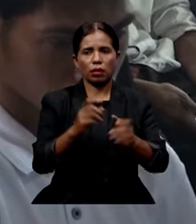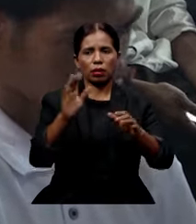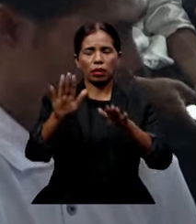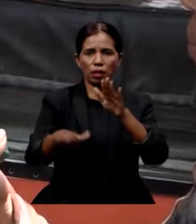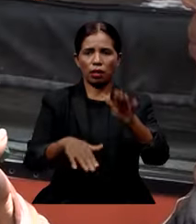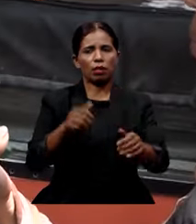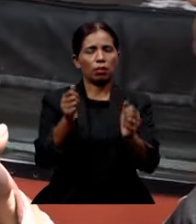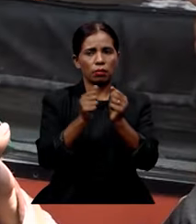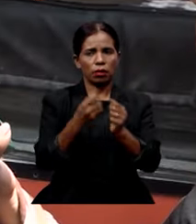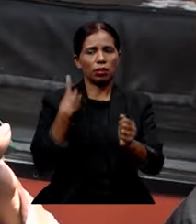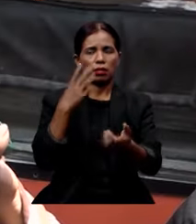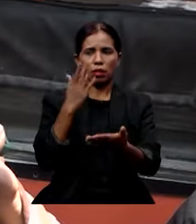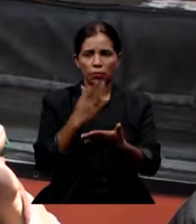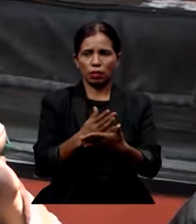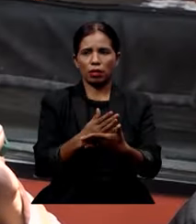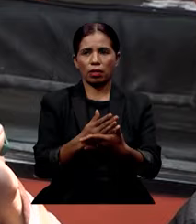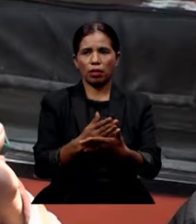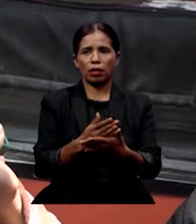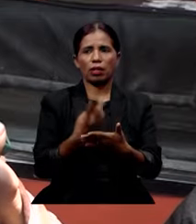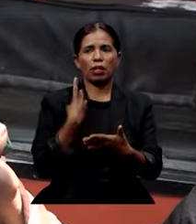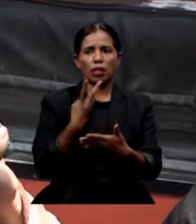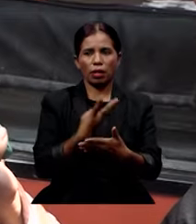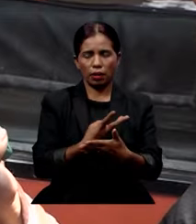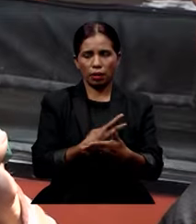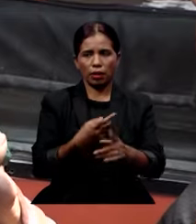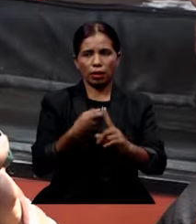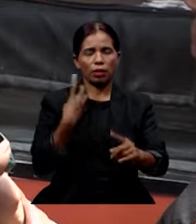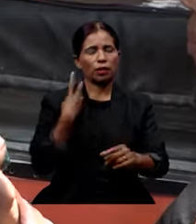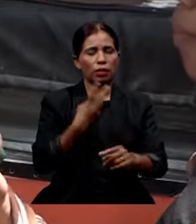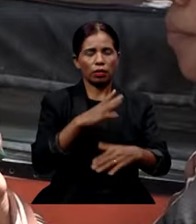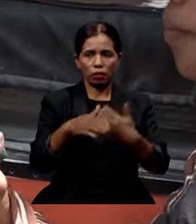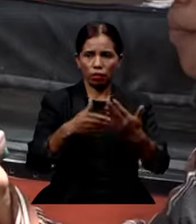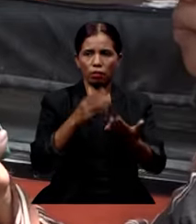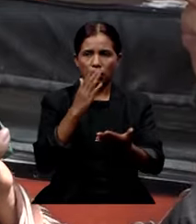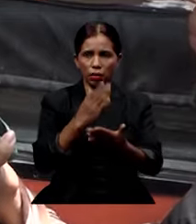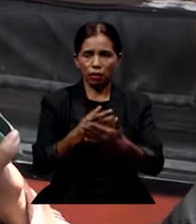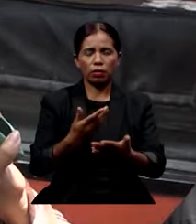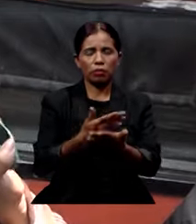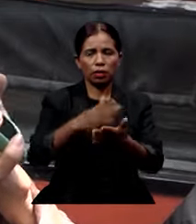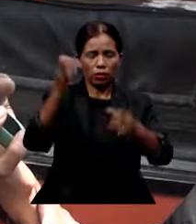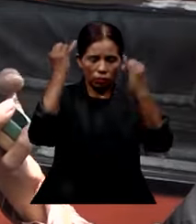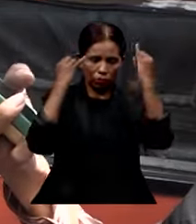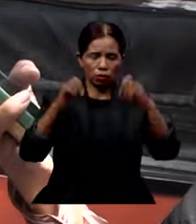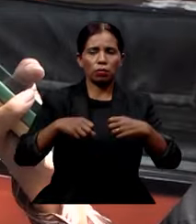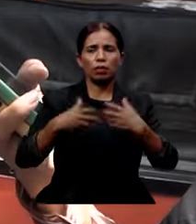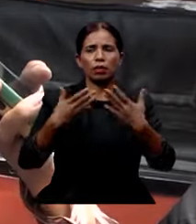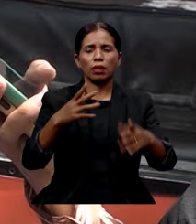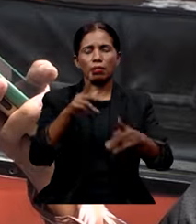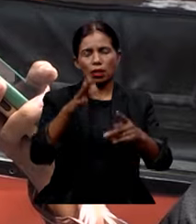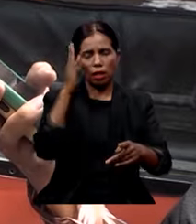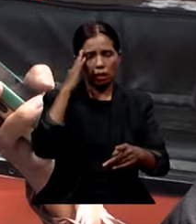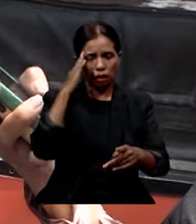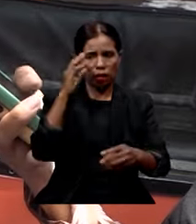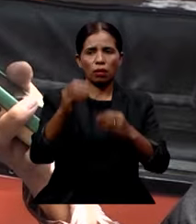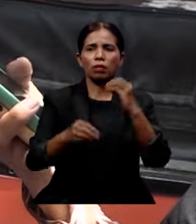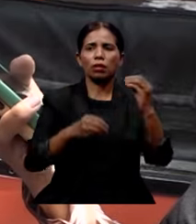hamotu ita halo prevensau ne tem ami Neliu liu hasa ita sira halo prevensau liu supaya informasau en satu hal ema kunya semintu lai